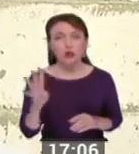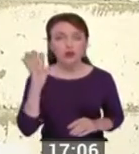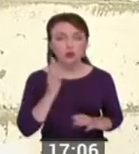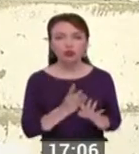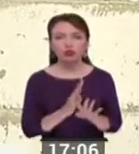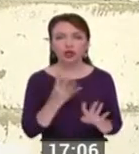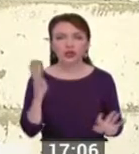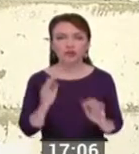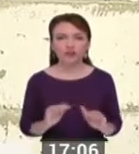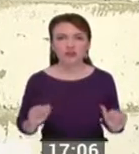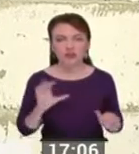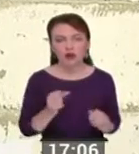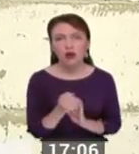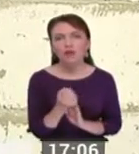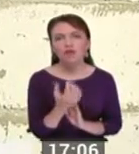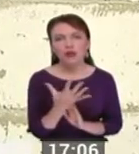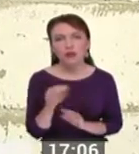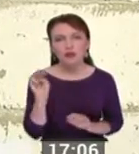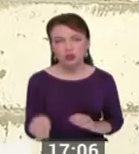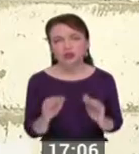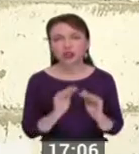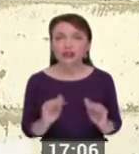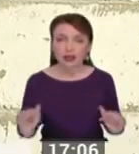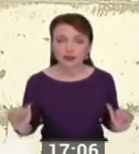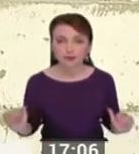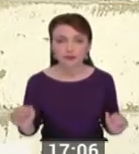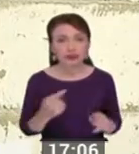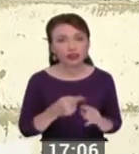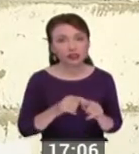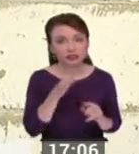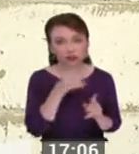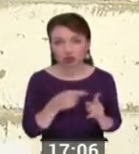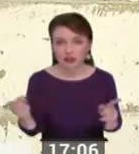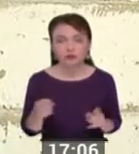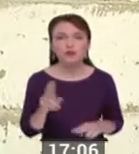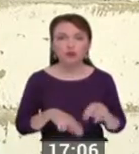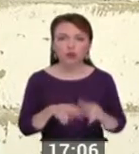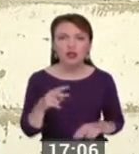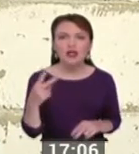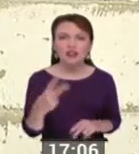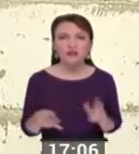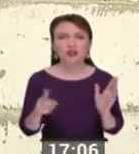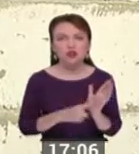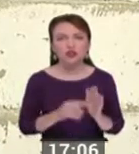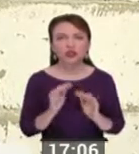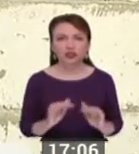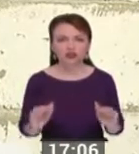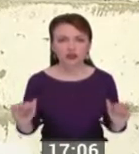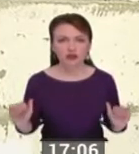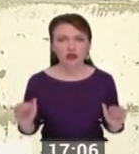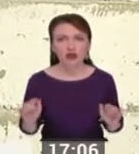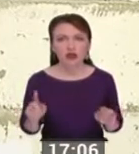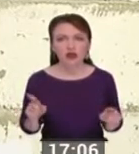черга в дитячі садки складала 15 тисяч дітей. За цей час ми побудували 26 дитячих садків.